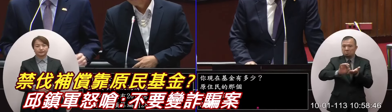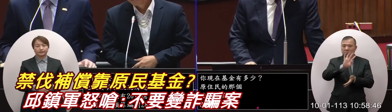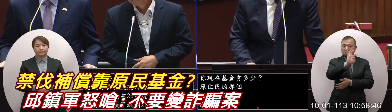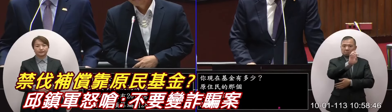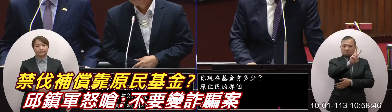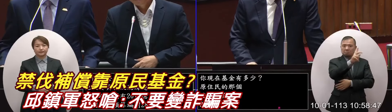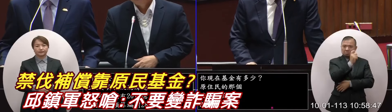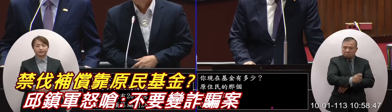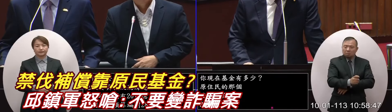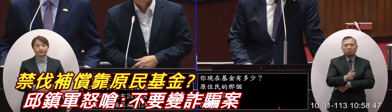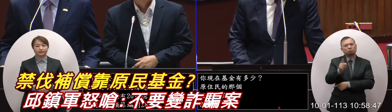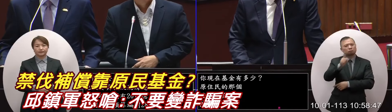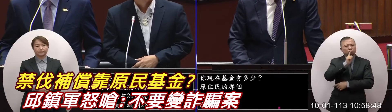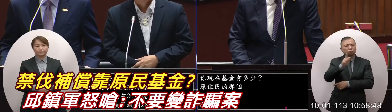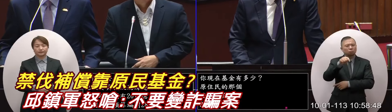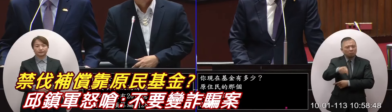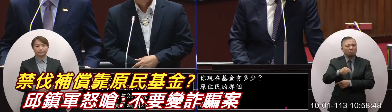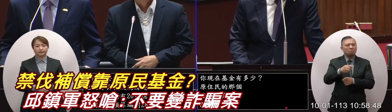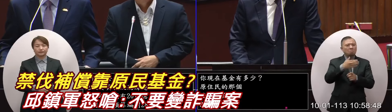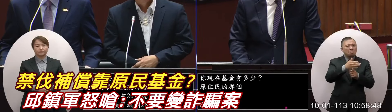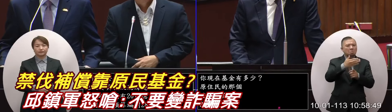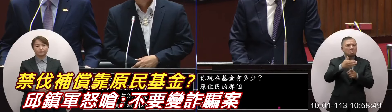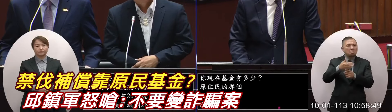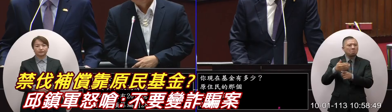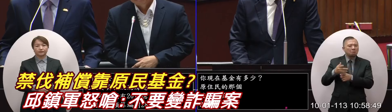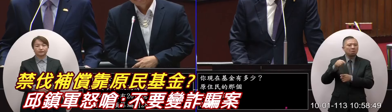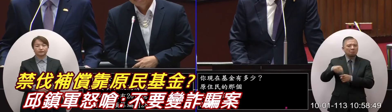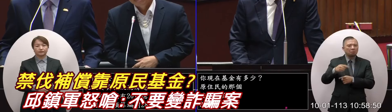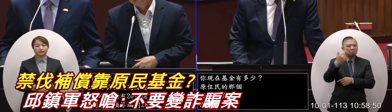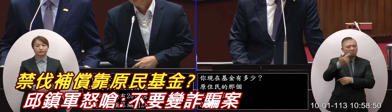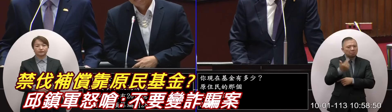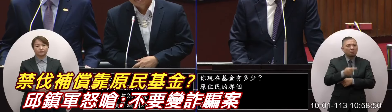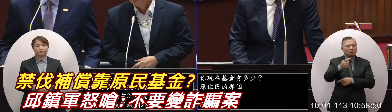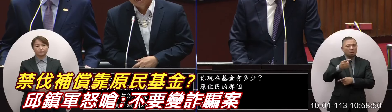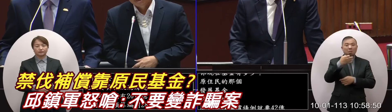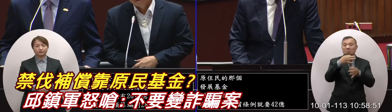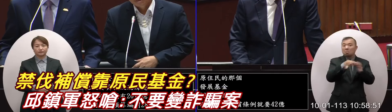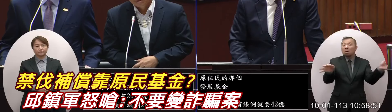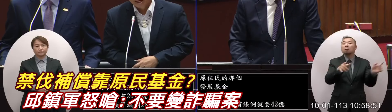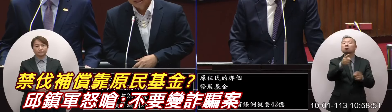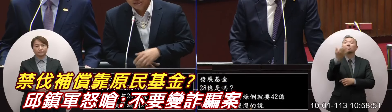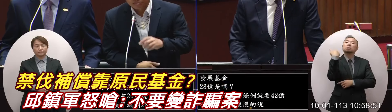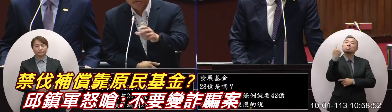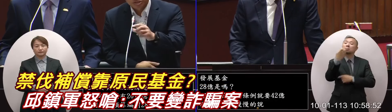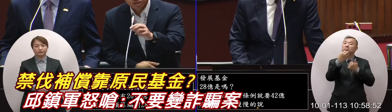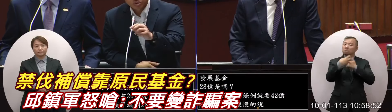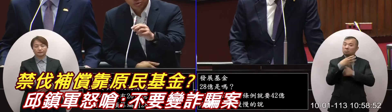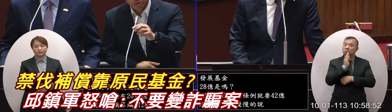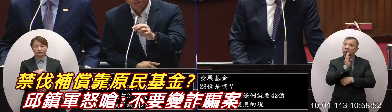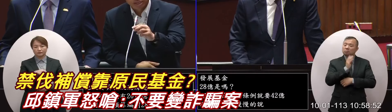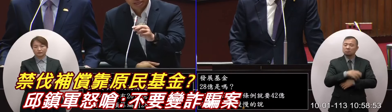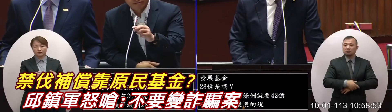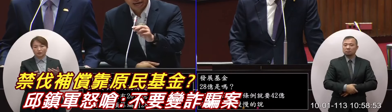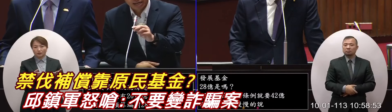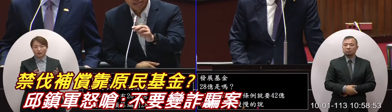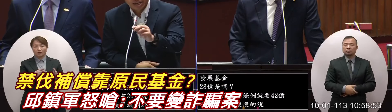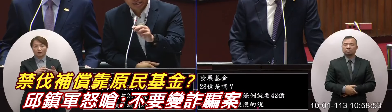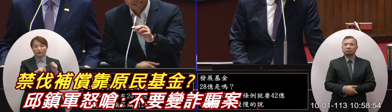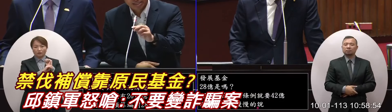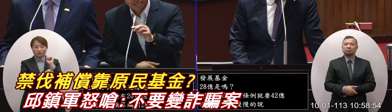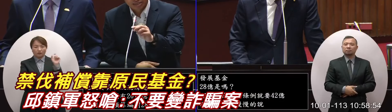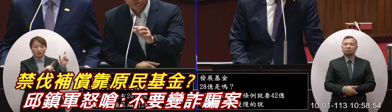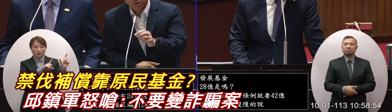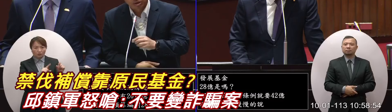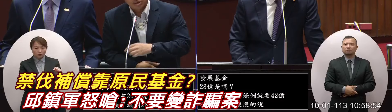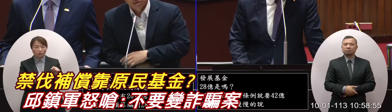你们说会慢慢的说，会如期来如何来发放，这是你讲过的吗？ 啊，这个部分就是我们会合法那合